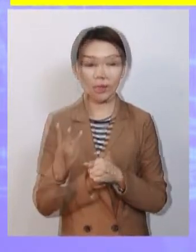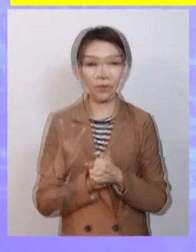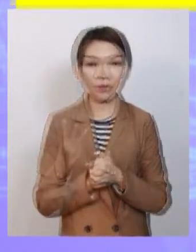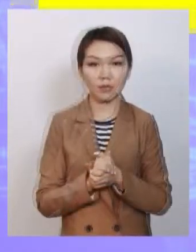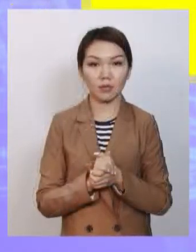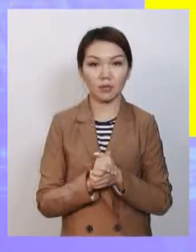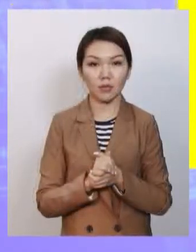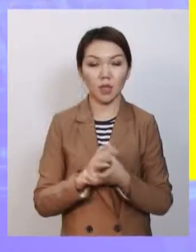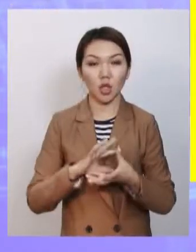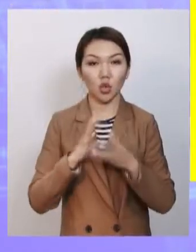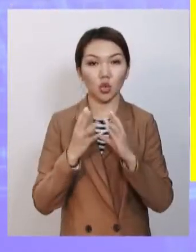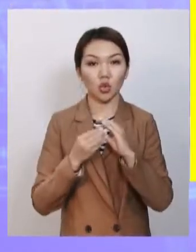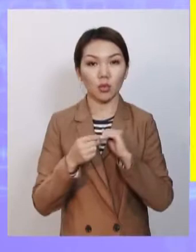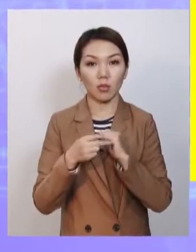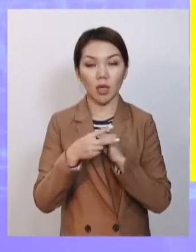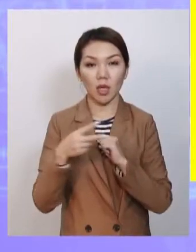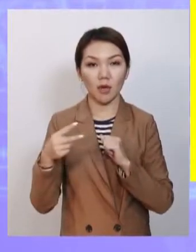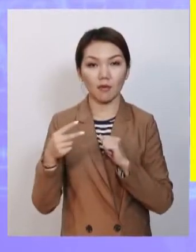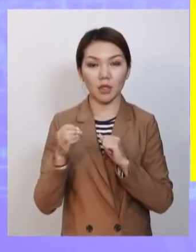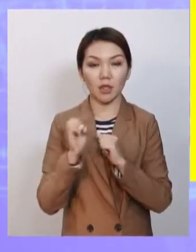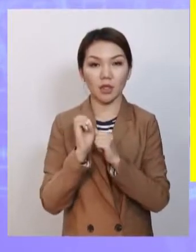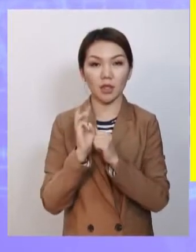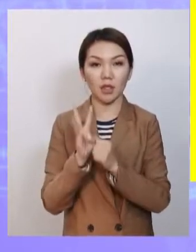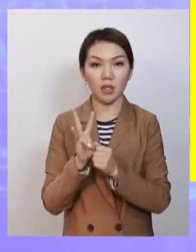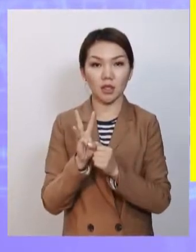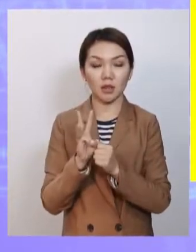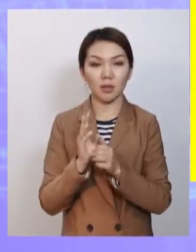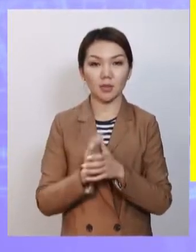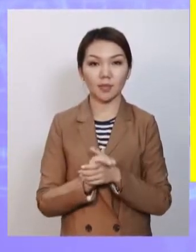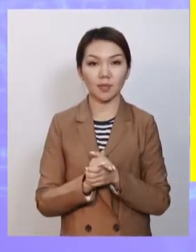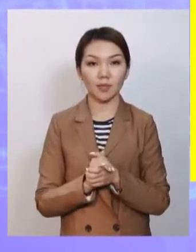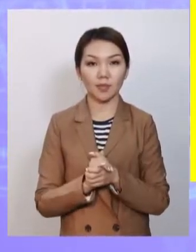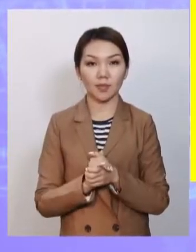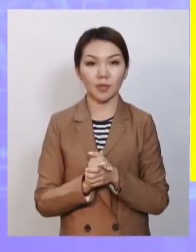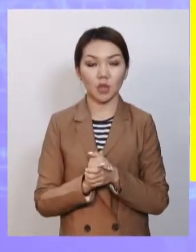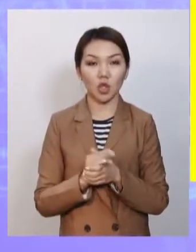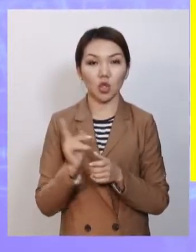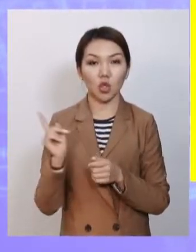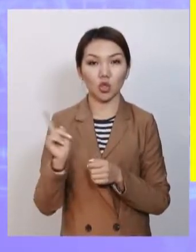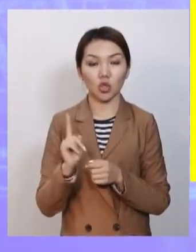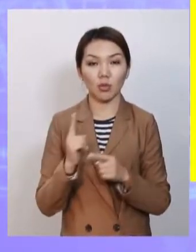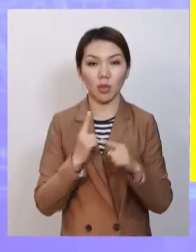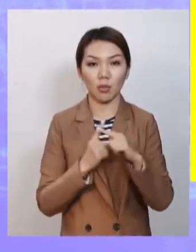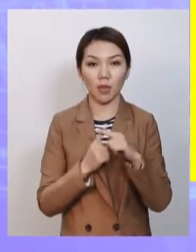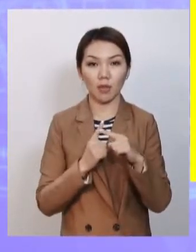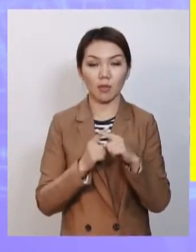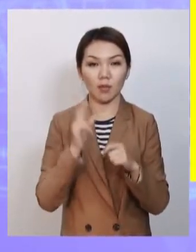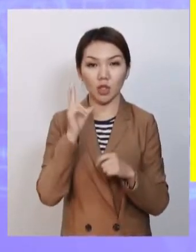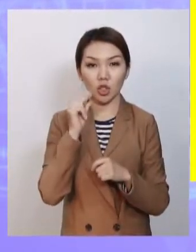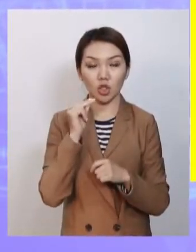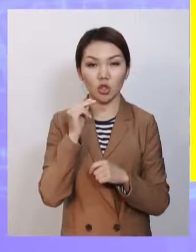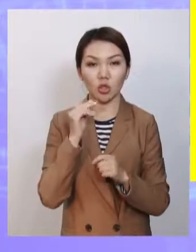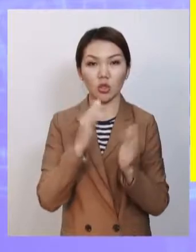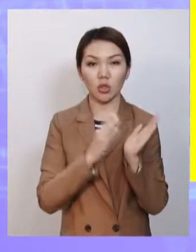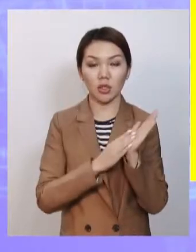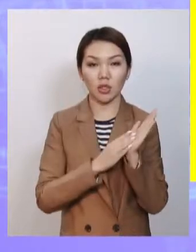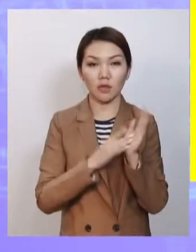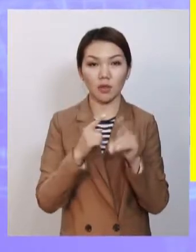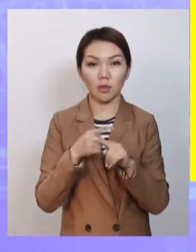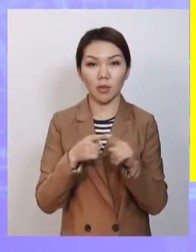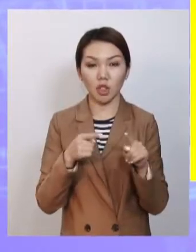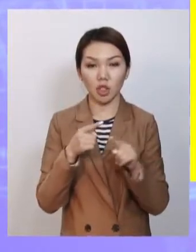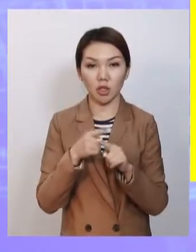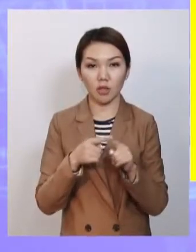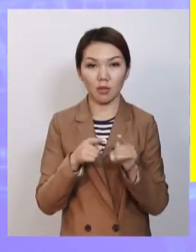сумма равна 13 чтобы прибавить число 9 по частям